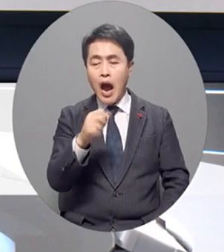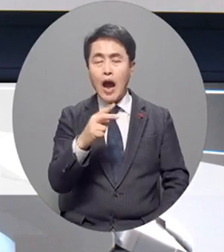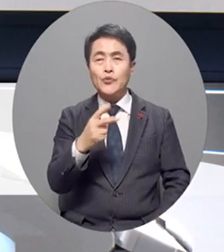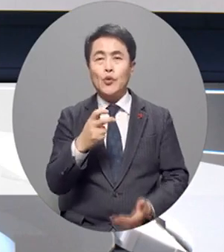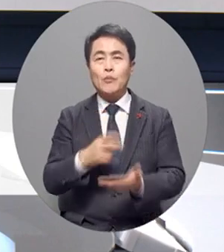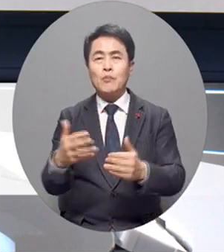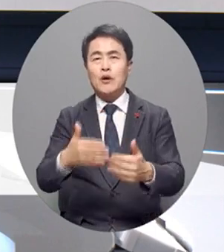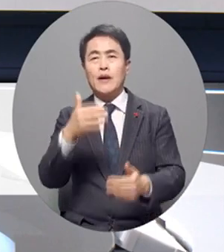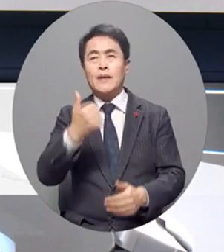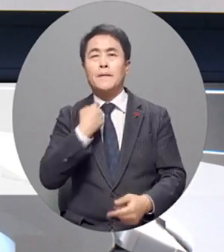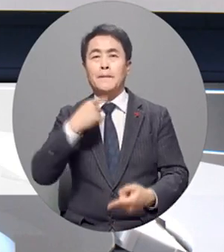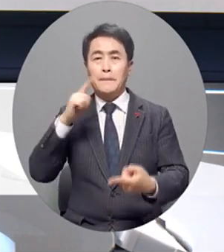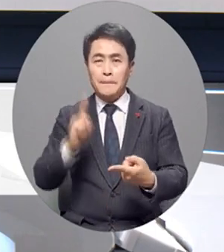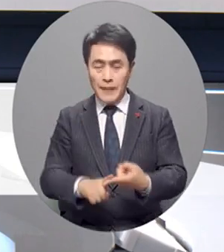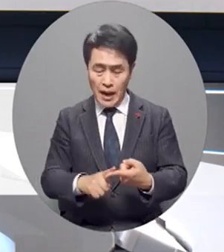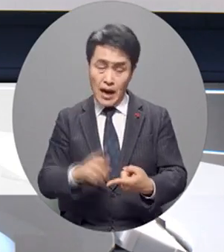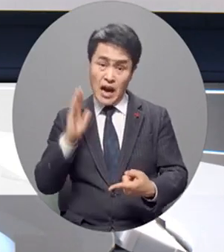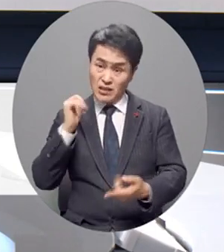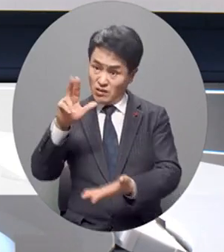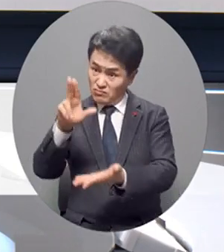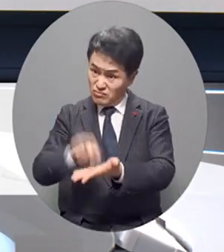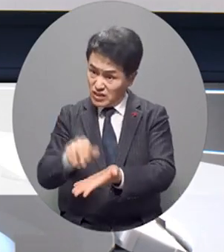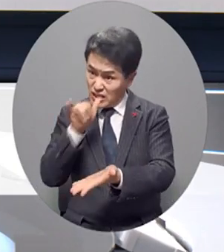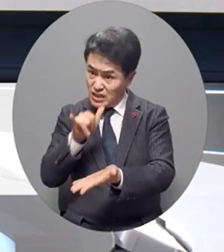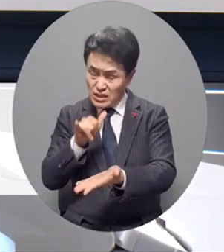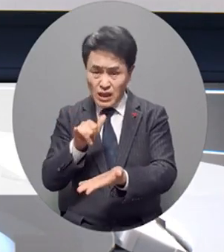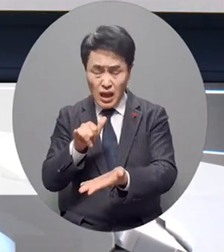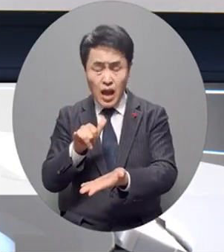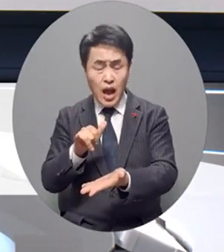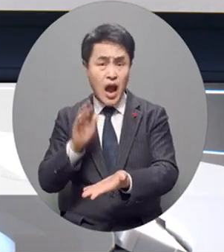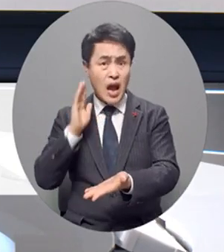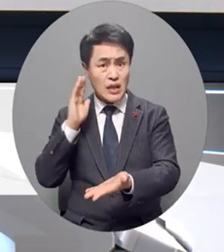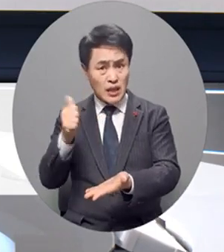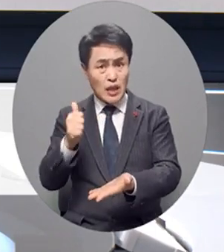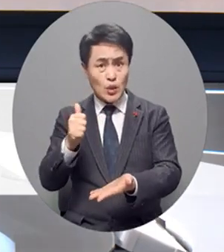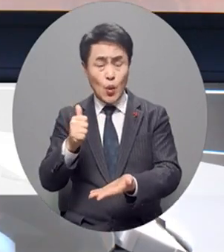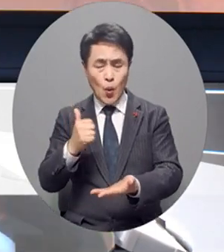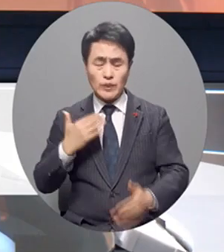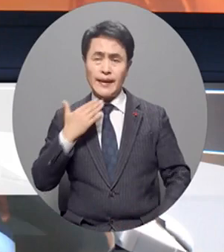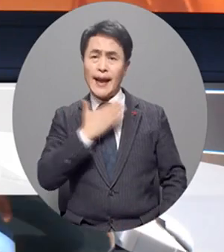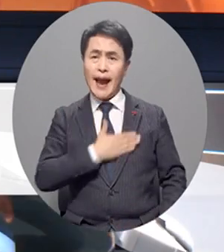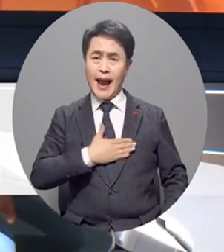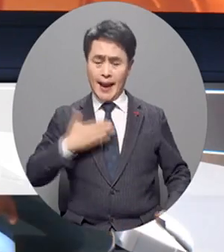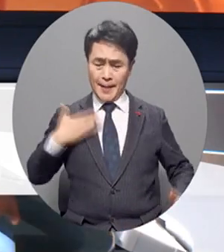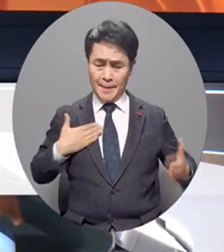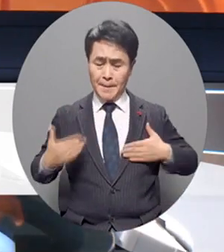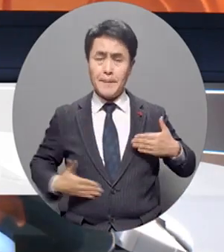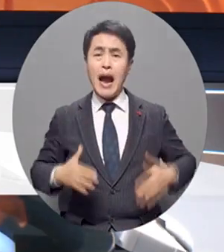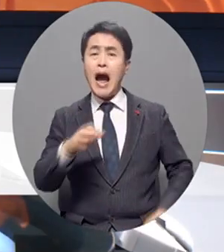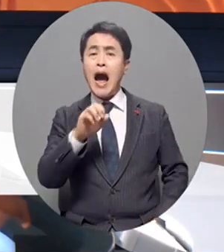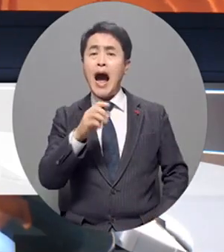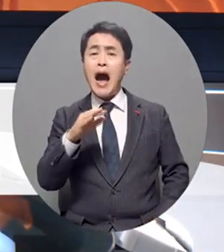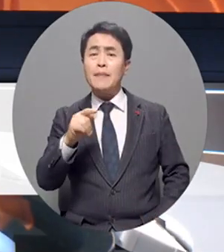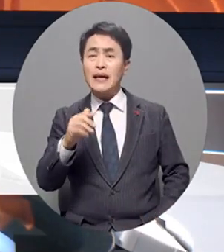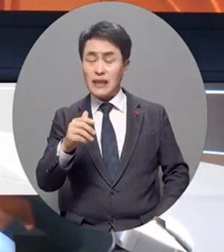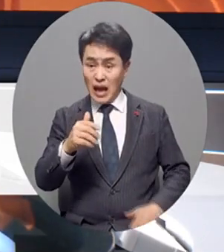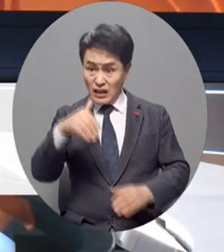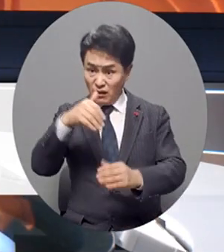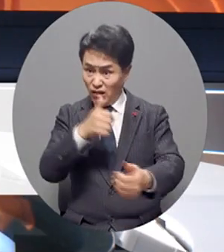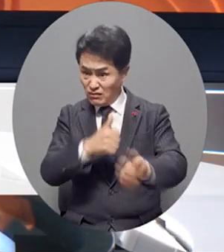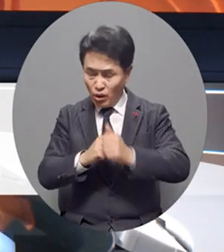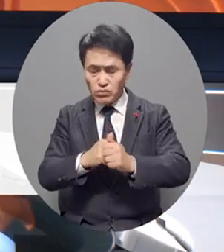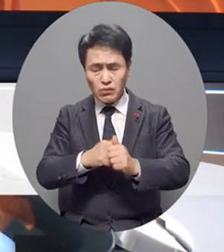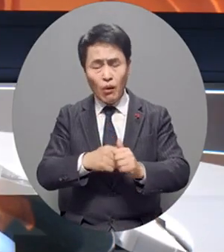나오자 대통령이 문재인인데 대통령의 아바타를 뽑냐면서 선거에서 져서 탄핵을 당할 수도 있다는 말까지